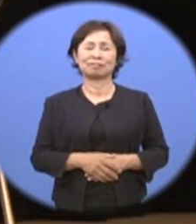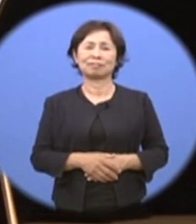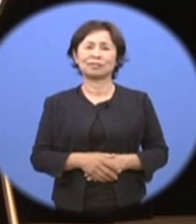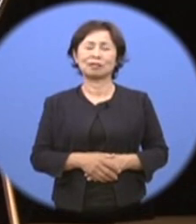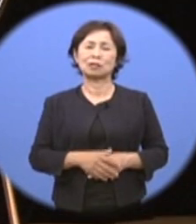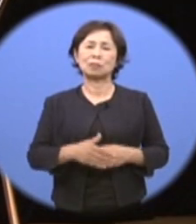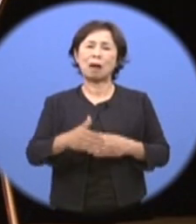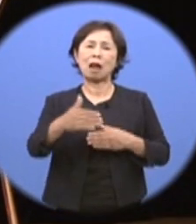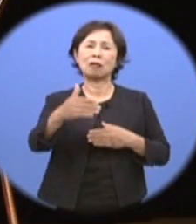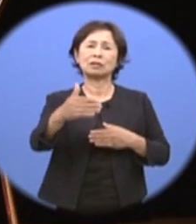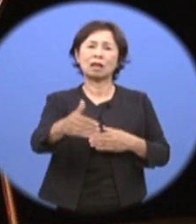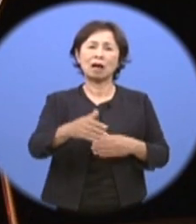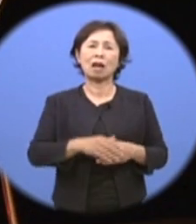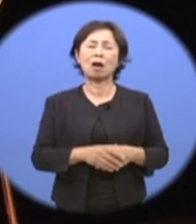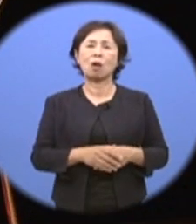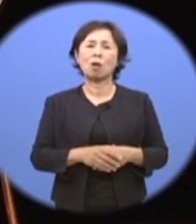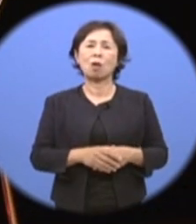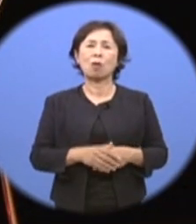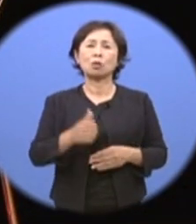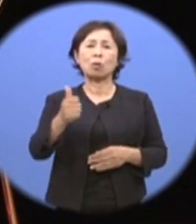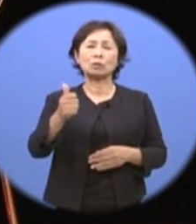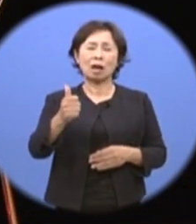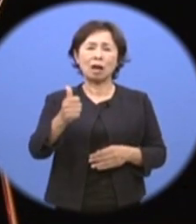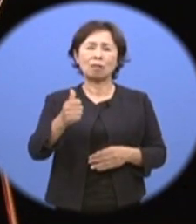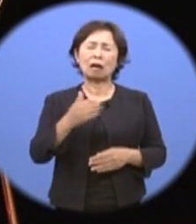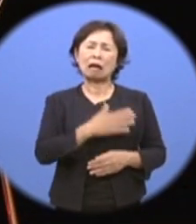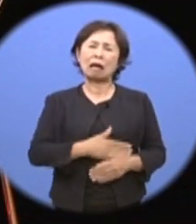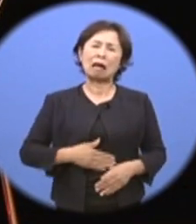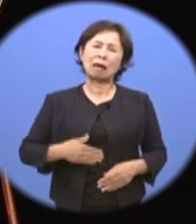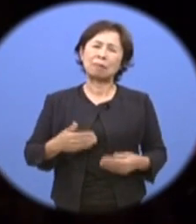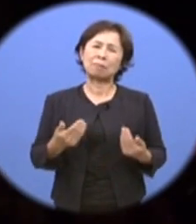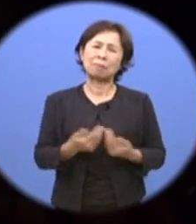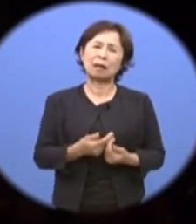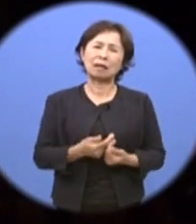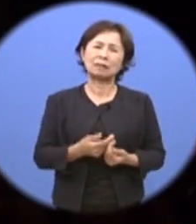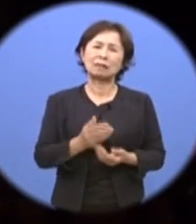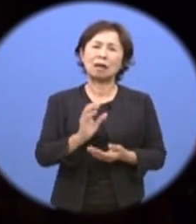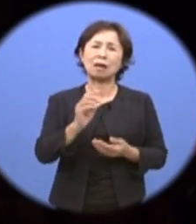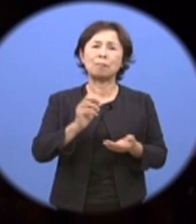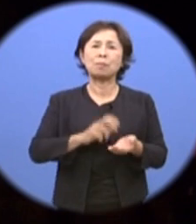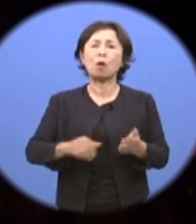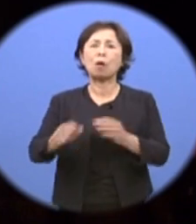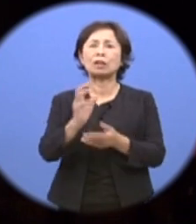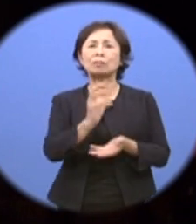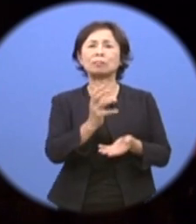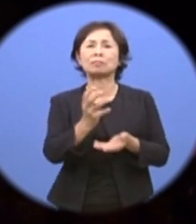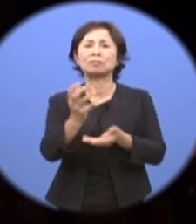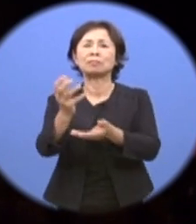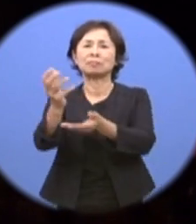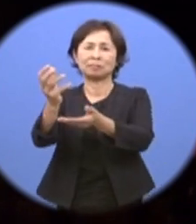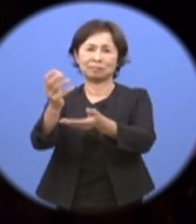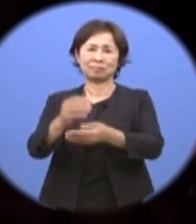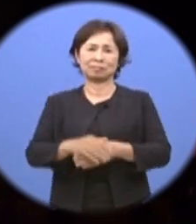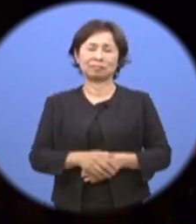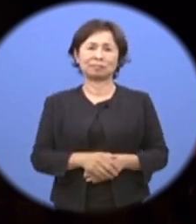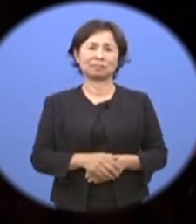しばらくして男性は自宅で体調を崩し病院に搬送されます。